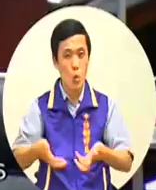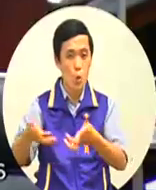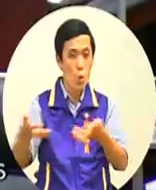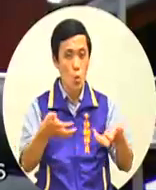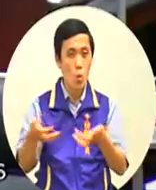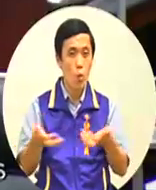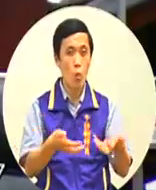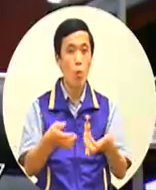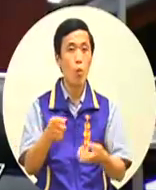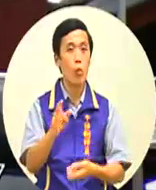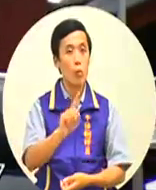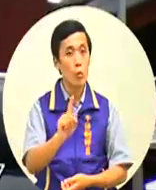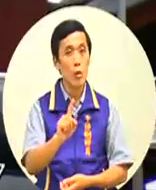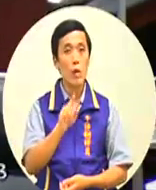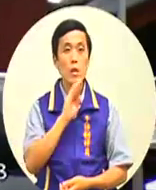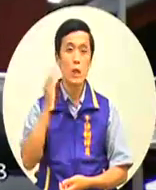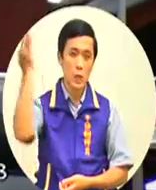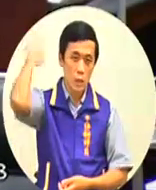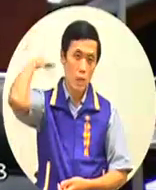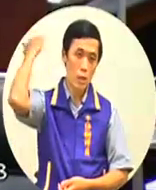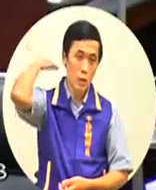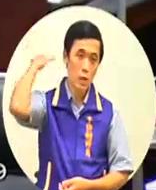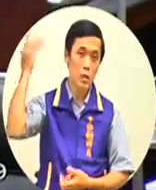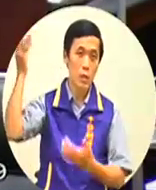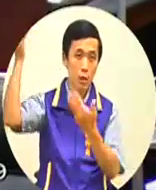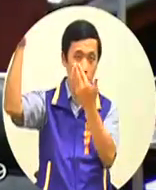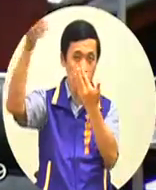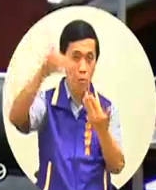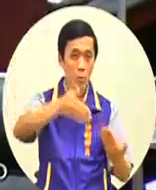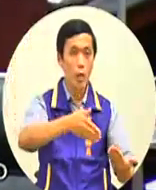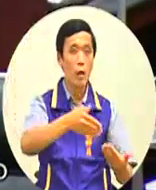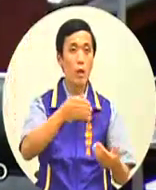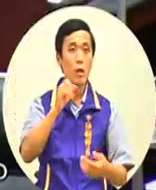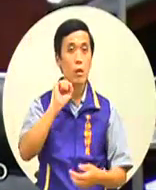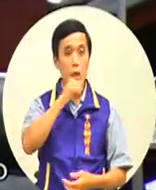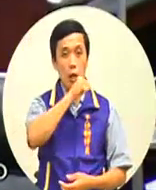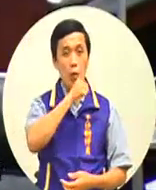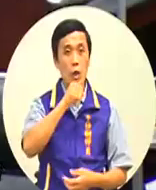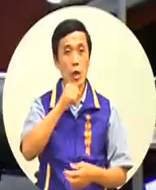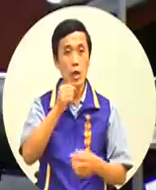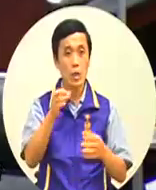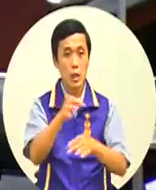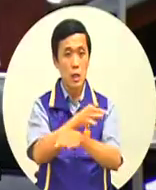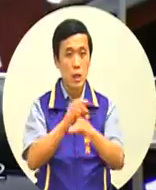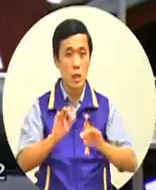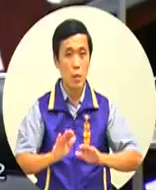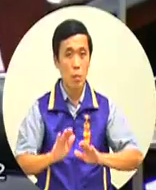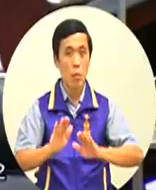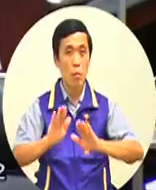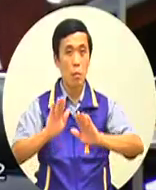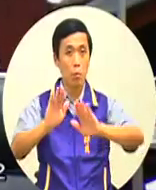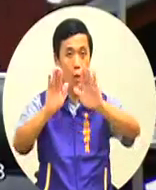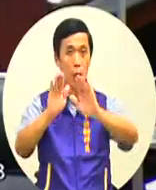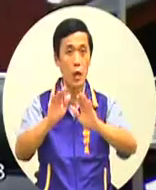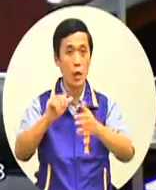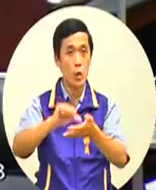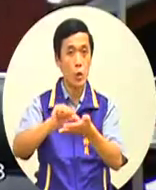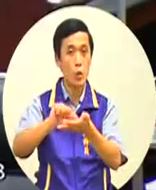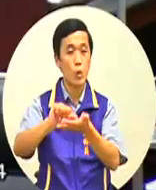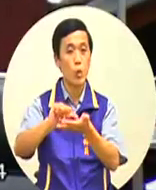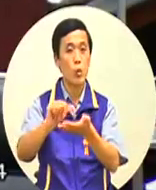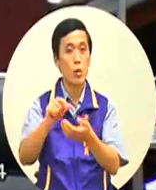较早原始较早伫台湾经济奇迹遐人，伊毋甘放。八十几岁